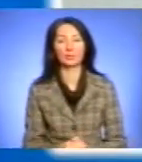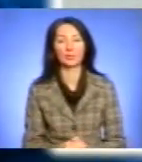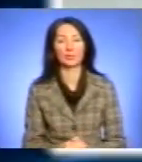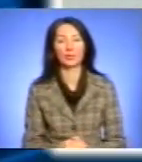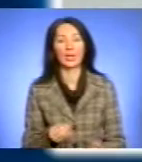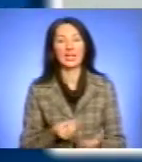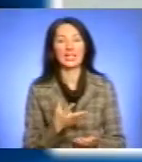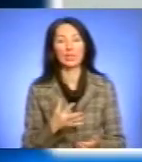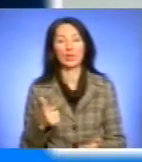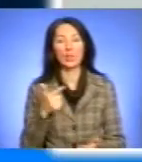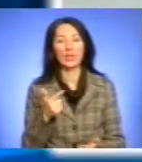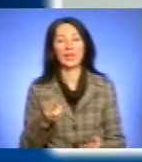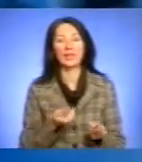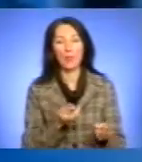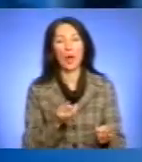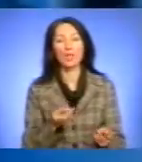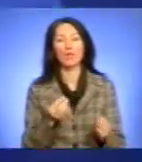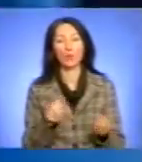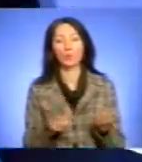Ціну на блакитне паливо, ймовірно, знизять.